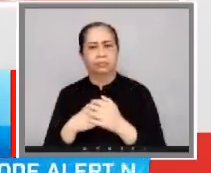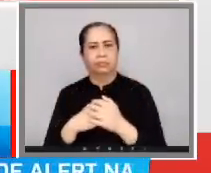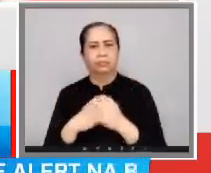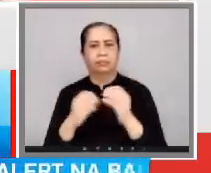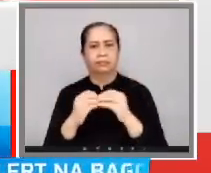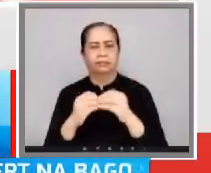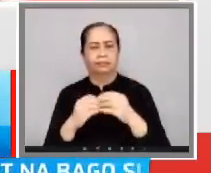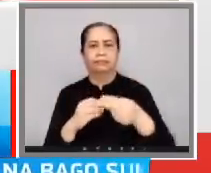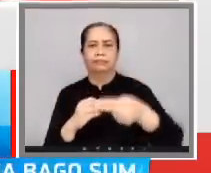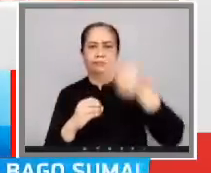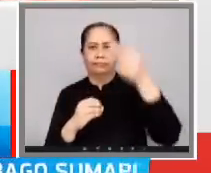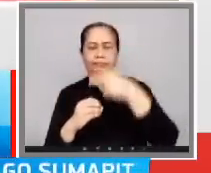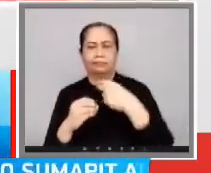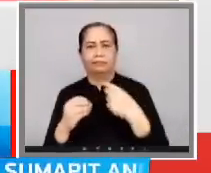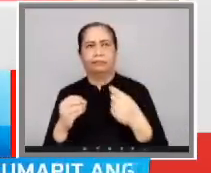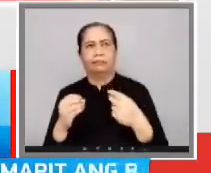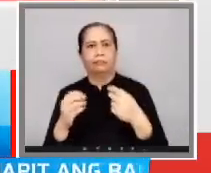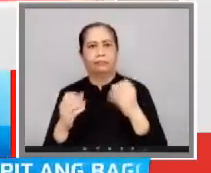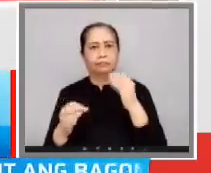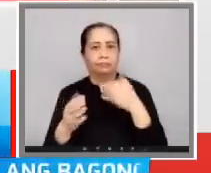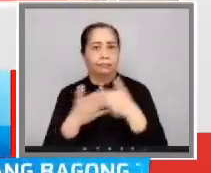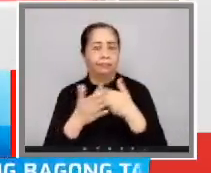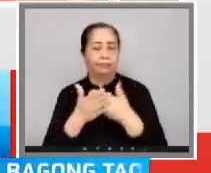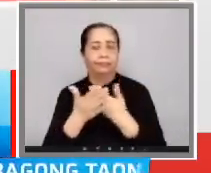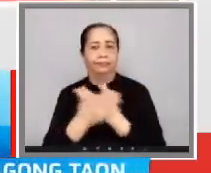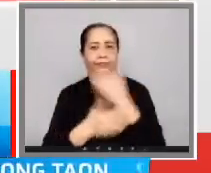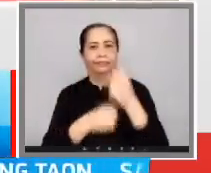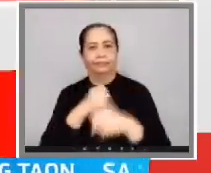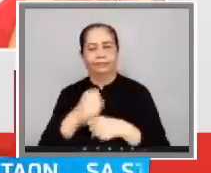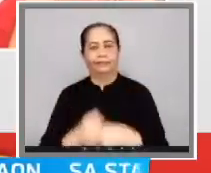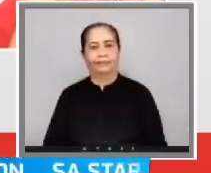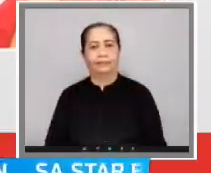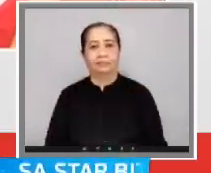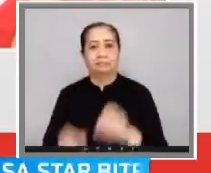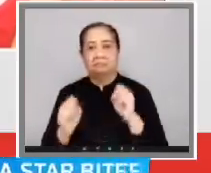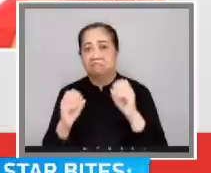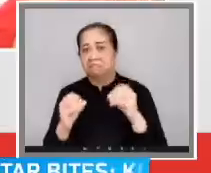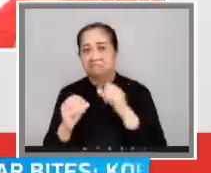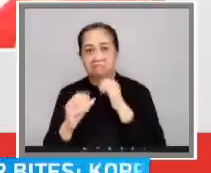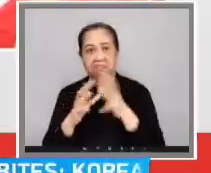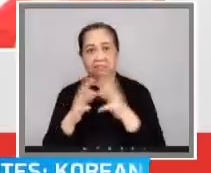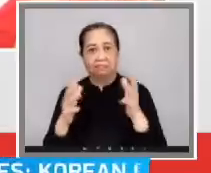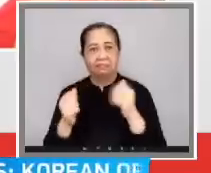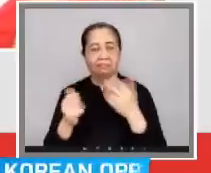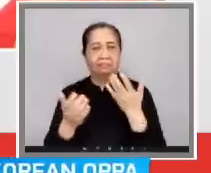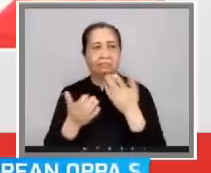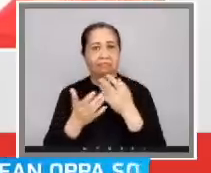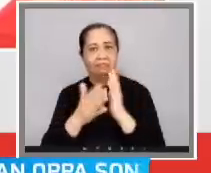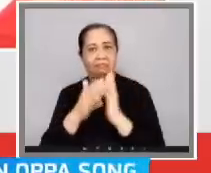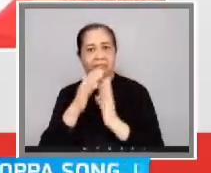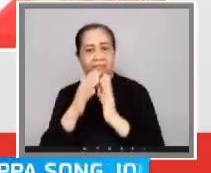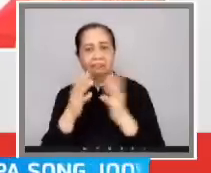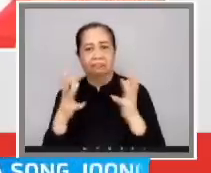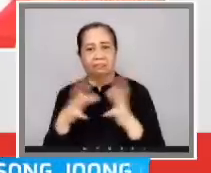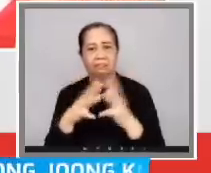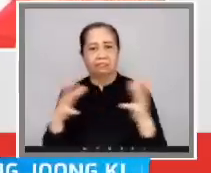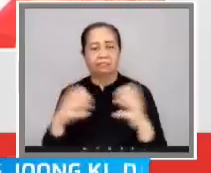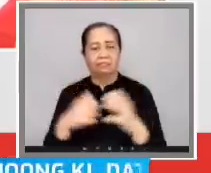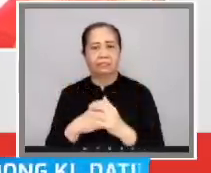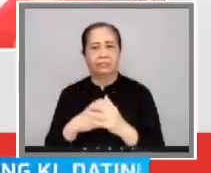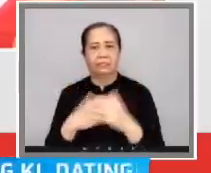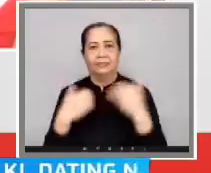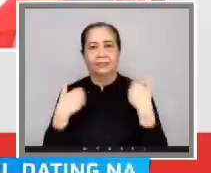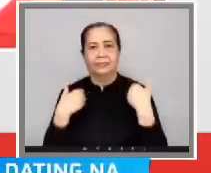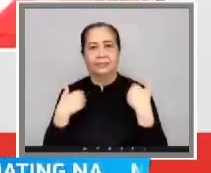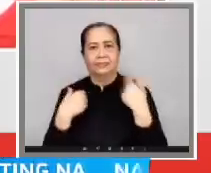po ang demand kapag ganitong New Year rally. So far, walang bentang palugi ngayon, ano? Pero meron na bang